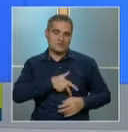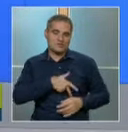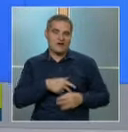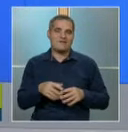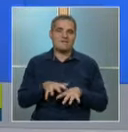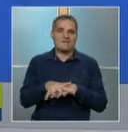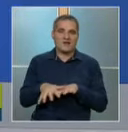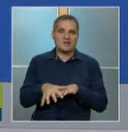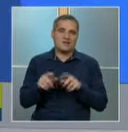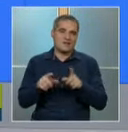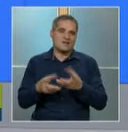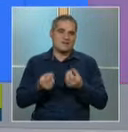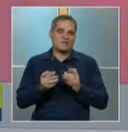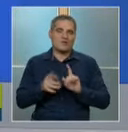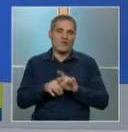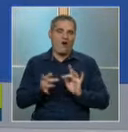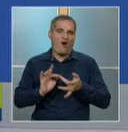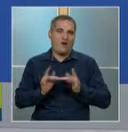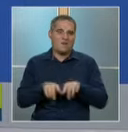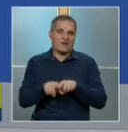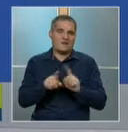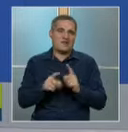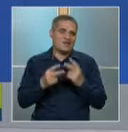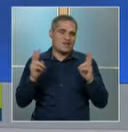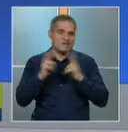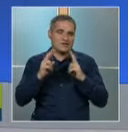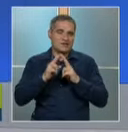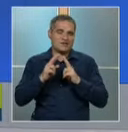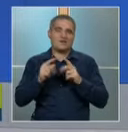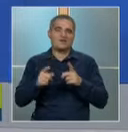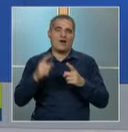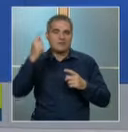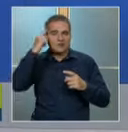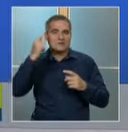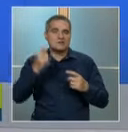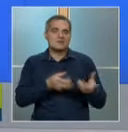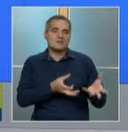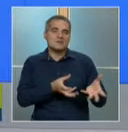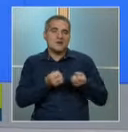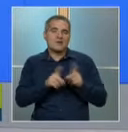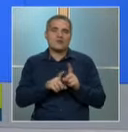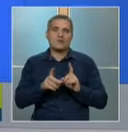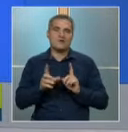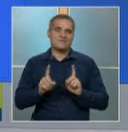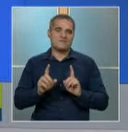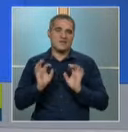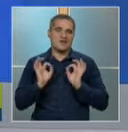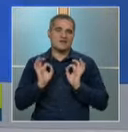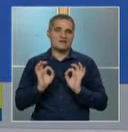мрежи и ти го вземеш като онлайн приятел, дори не се виждате в реален живот, това мозъкът те го приема като нереален човек. И